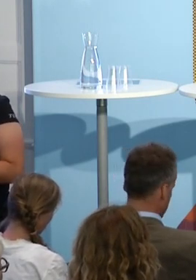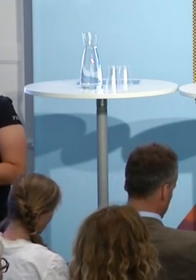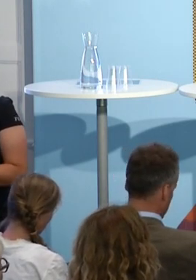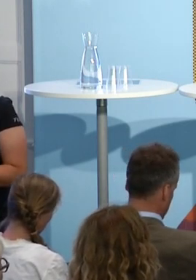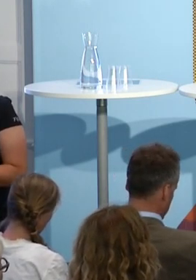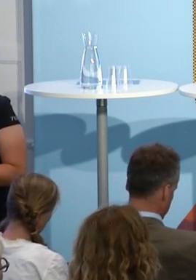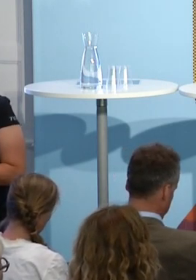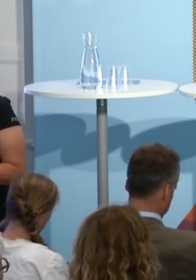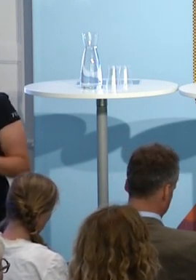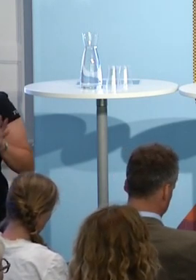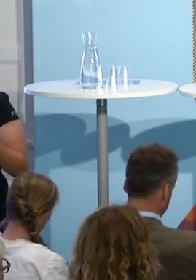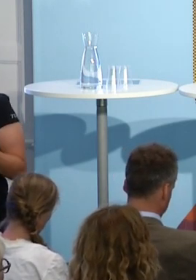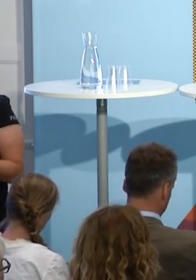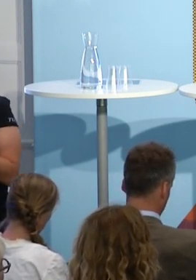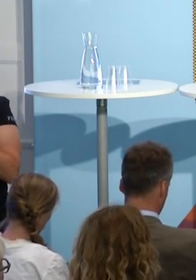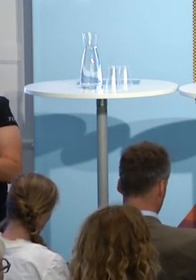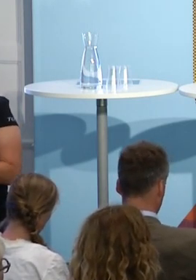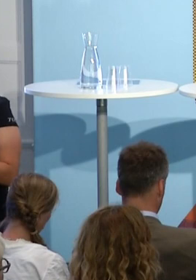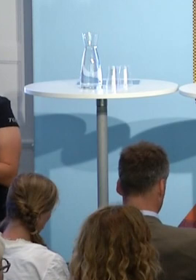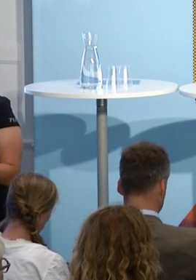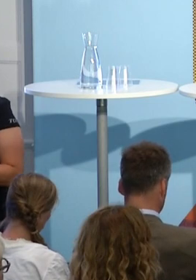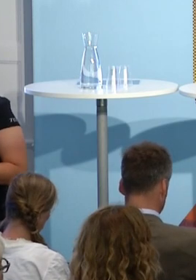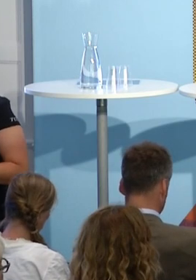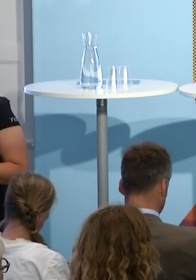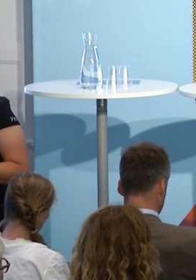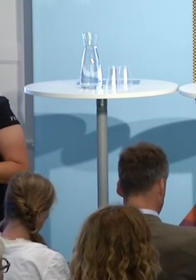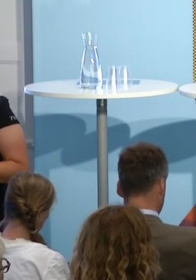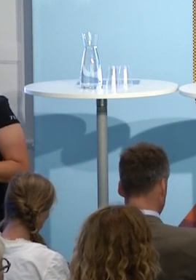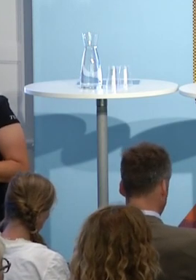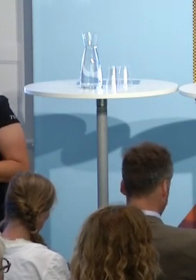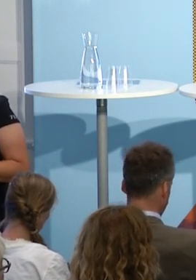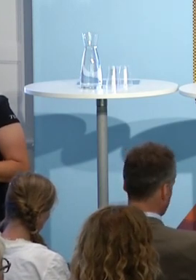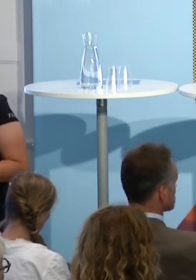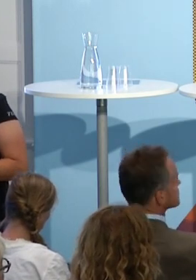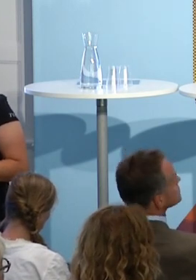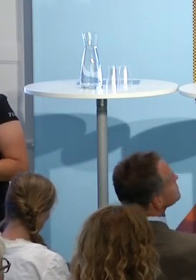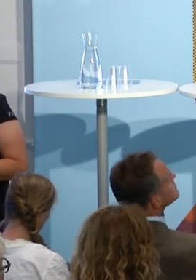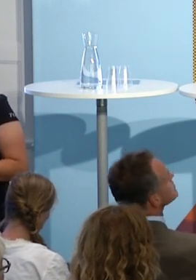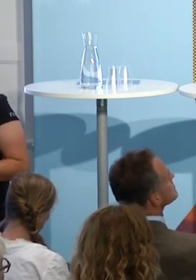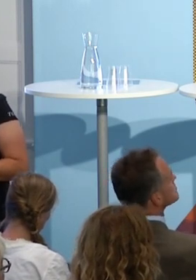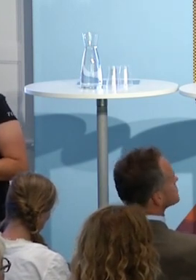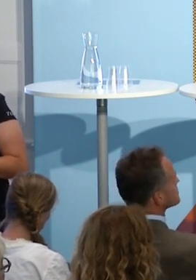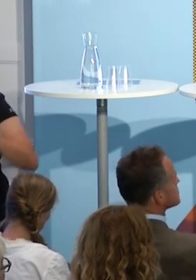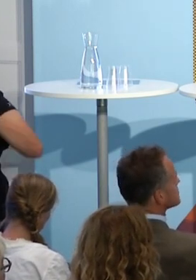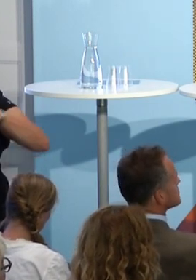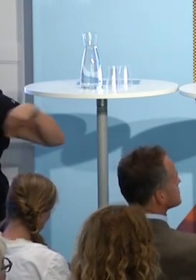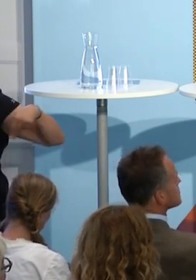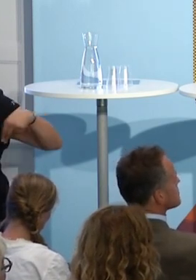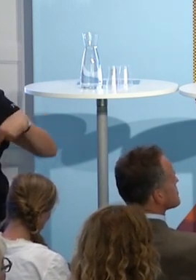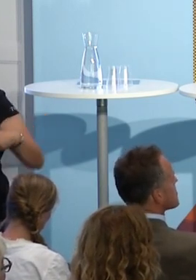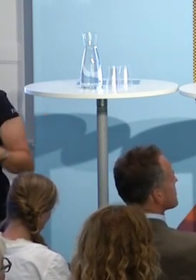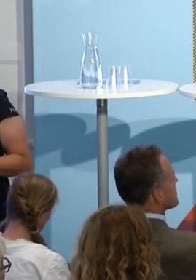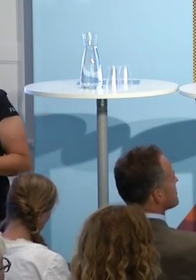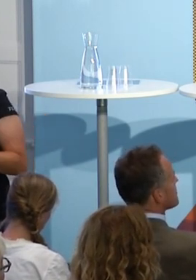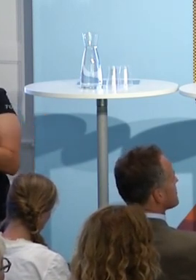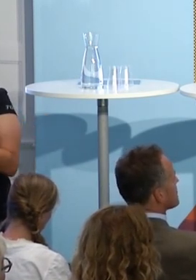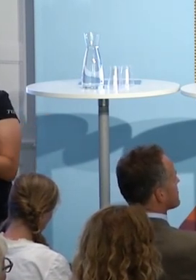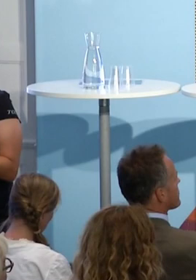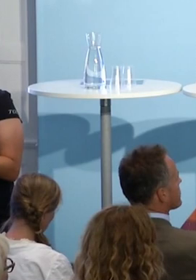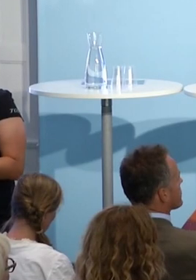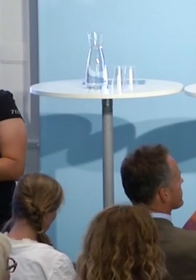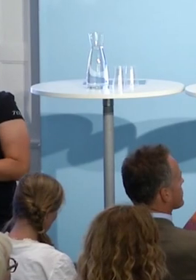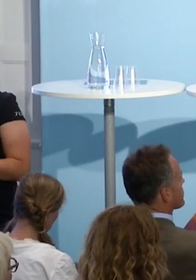en samlad diskussion på slutet. Med tanke på antalet personer i panelen har vi mycket begränsat utrymme